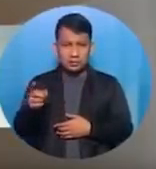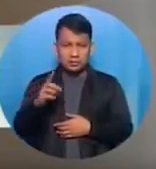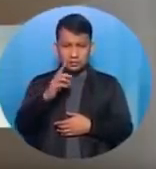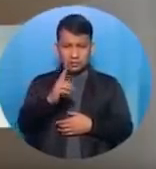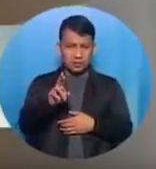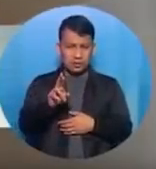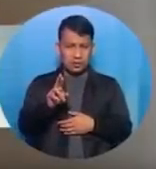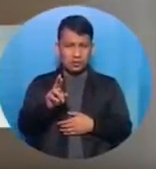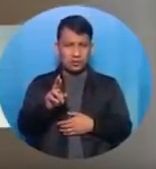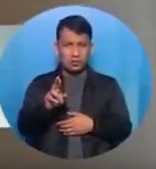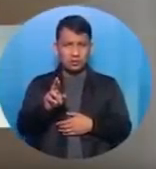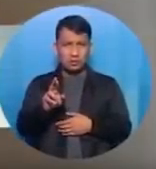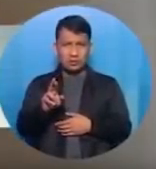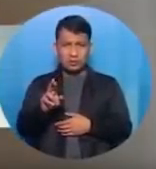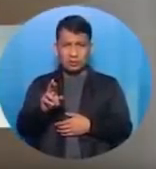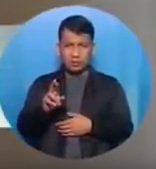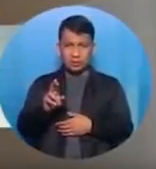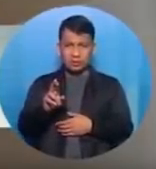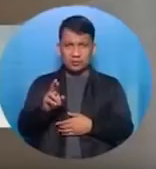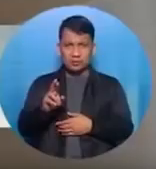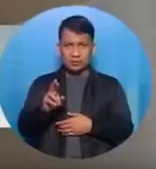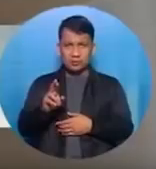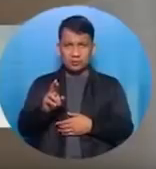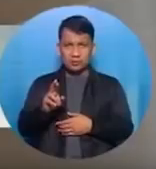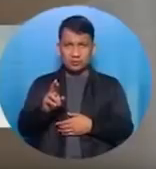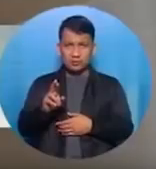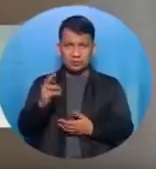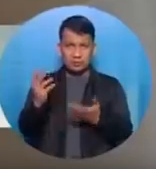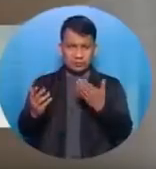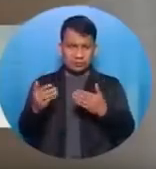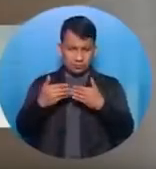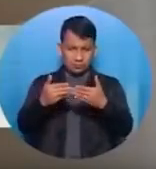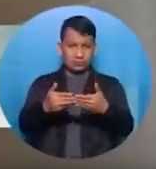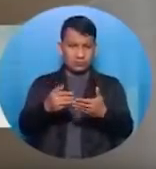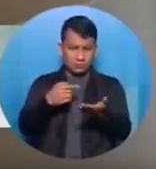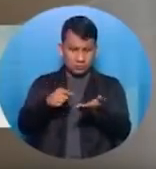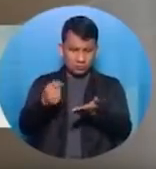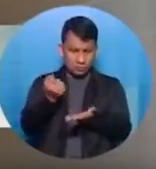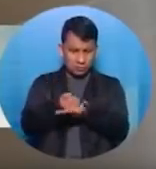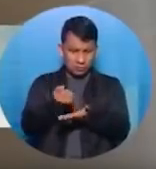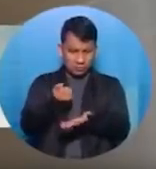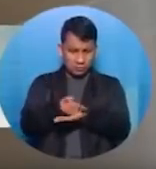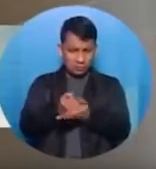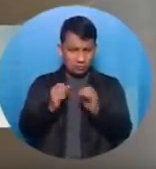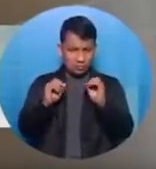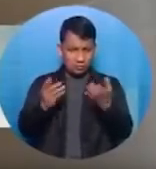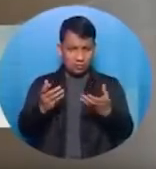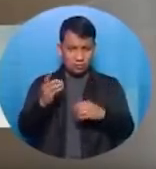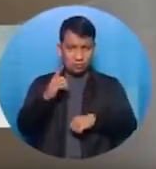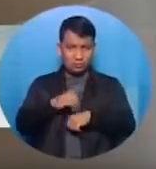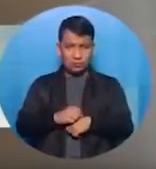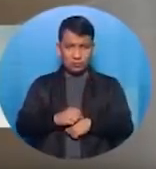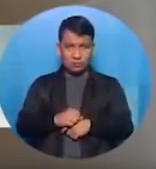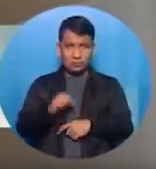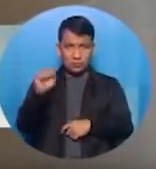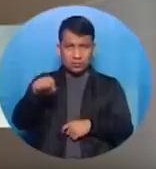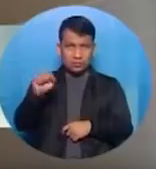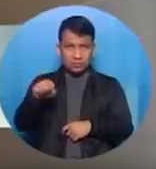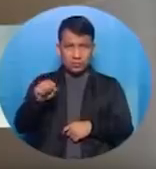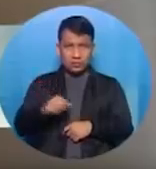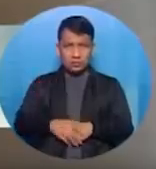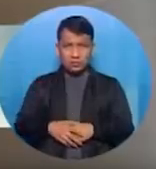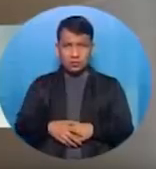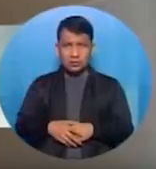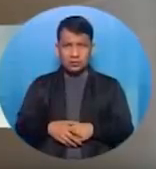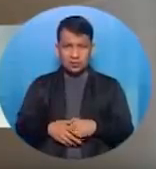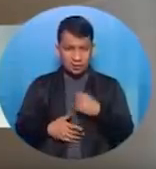yan sila. Naka-daily time record? Opo. So, tuloy-tuloy pa rin yung bayad sa kanila kahit na wala pa silang duty, ganun ba? Opo. Okay.